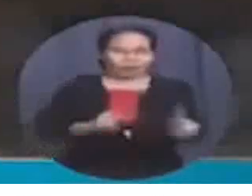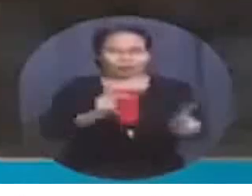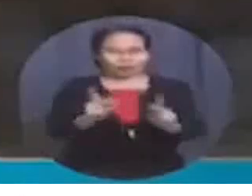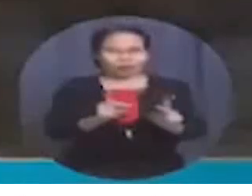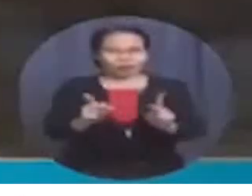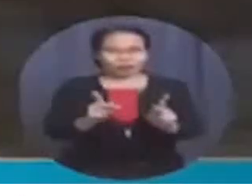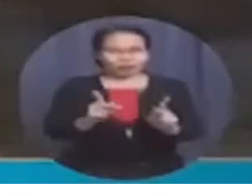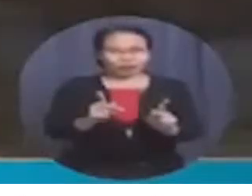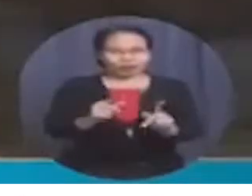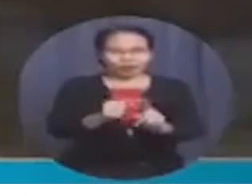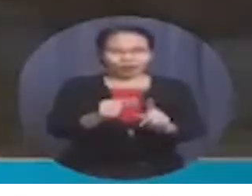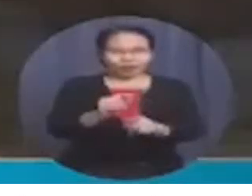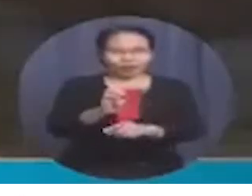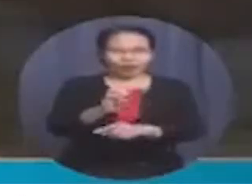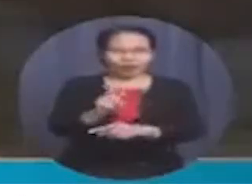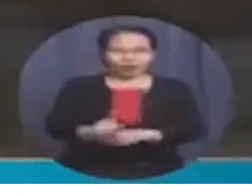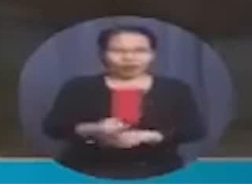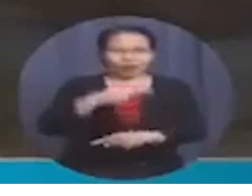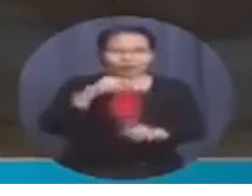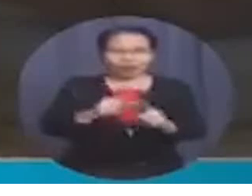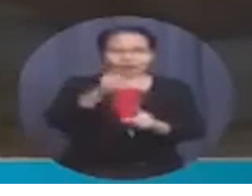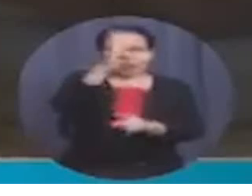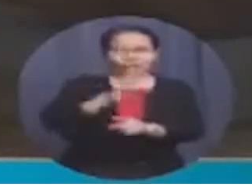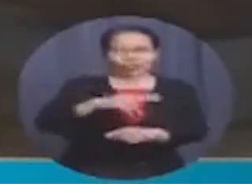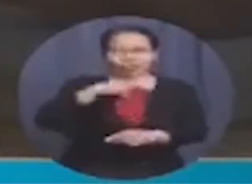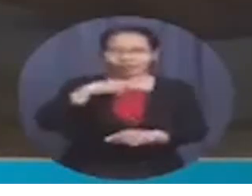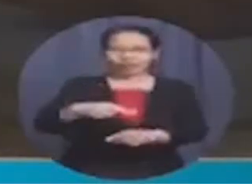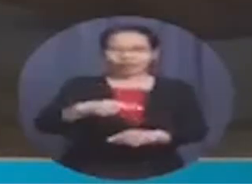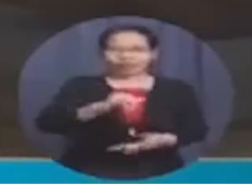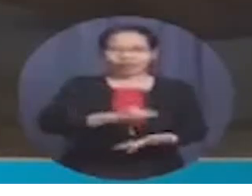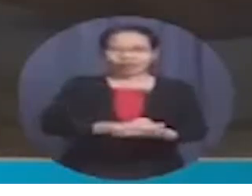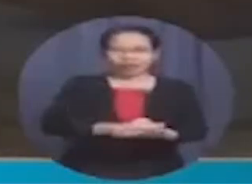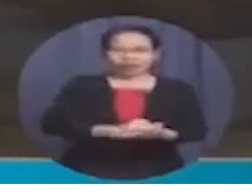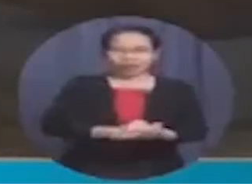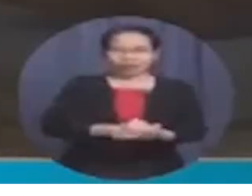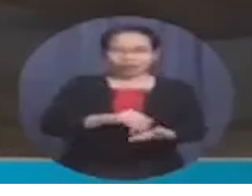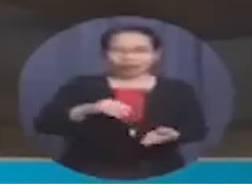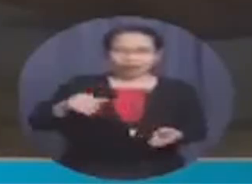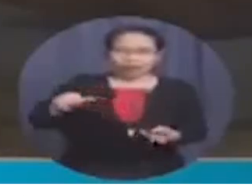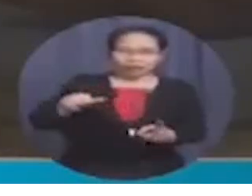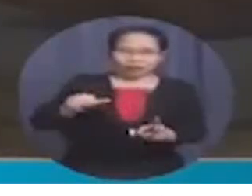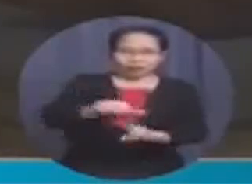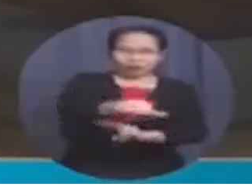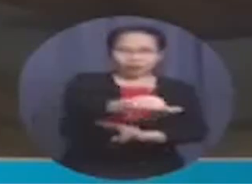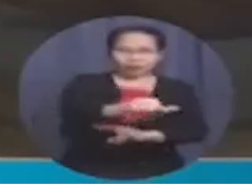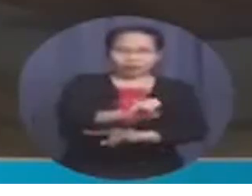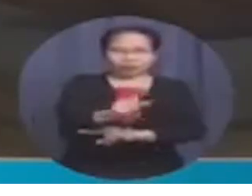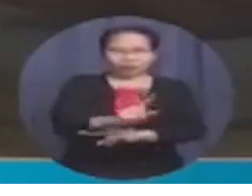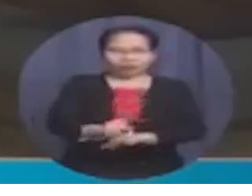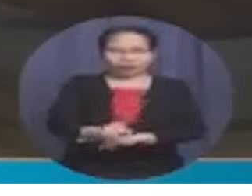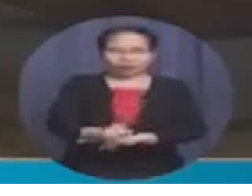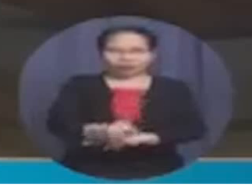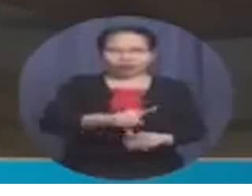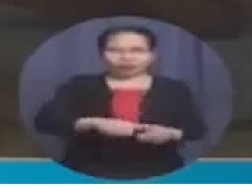tao, salita yun ni Elipas, hindi salita ng Diyos yun. Yun ay paratang ni Elipas, kaya si